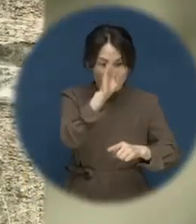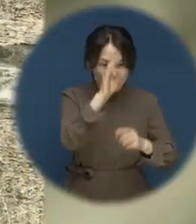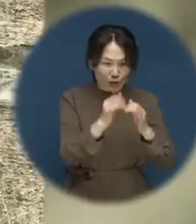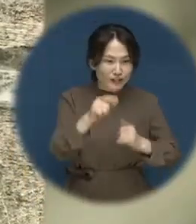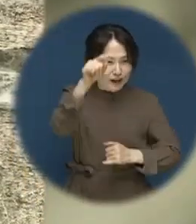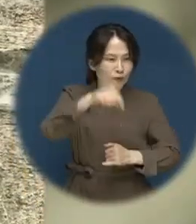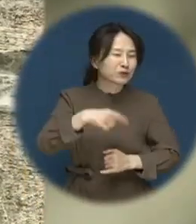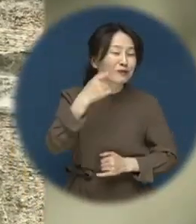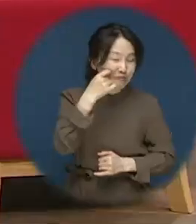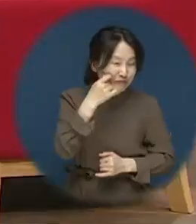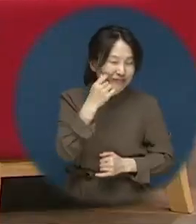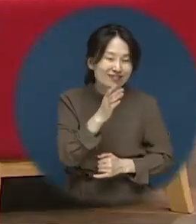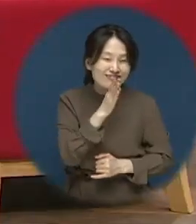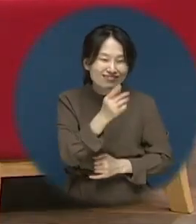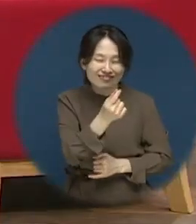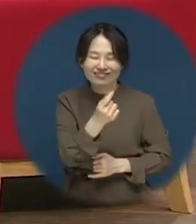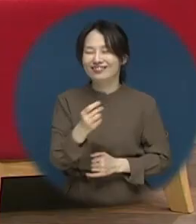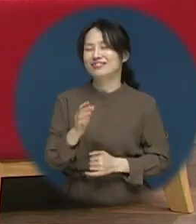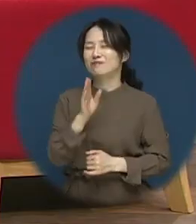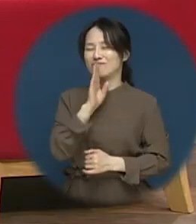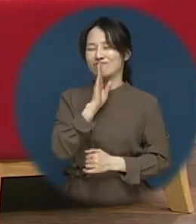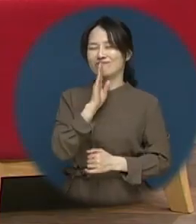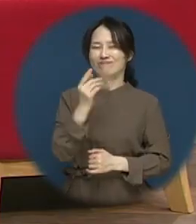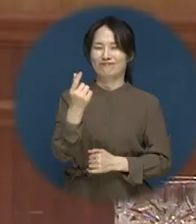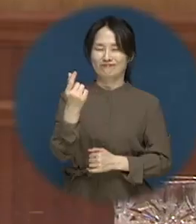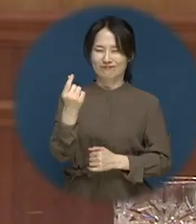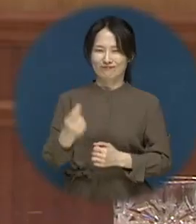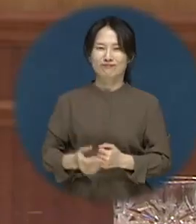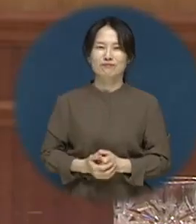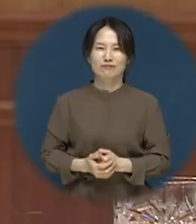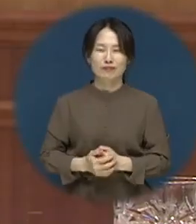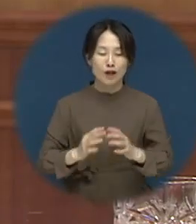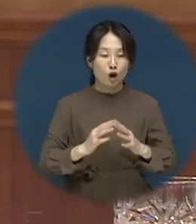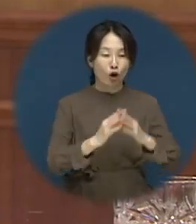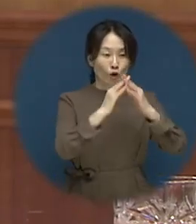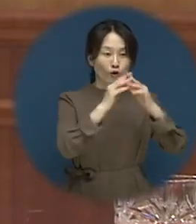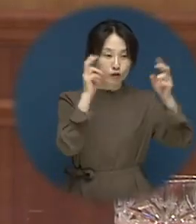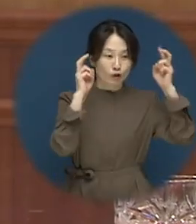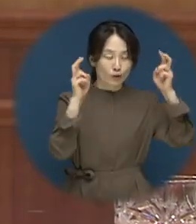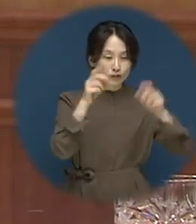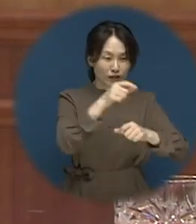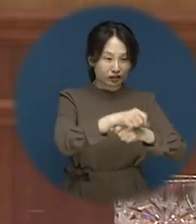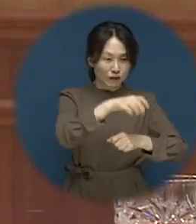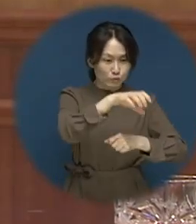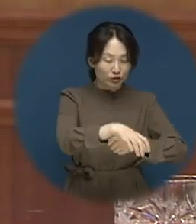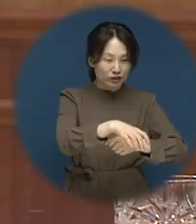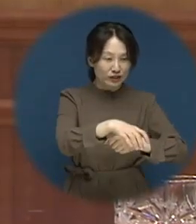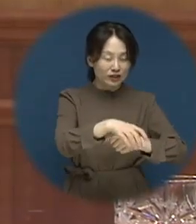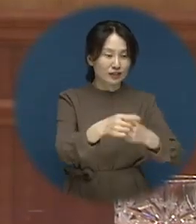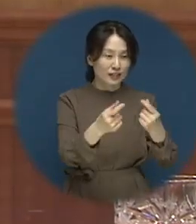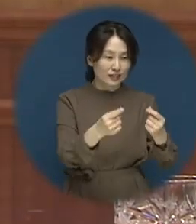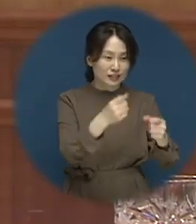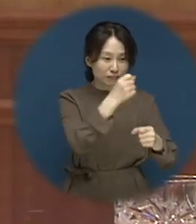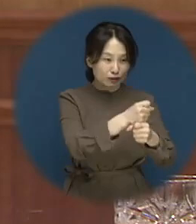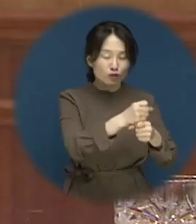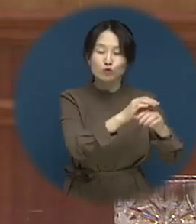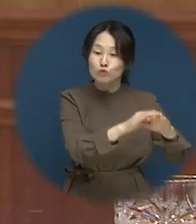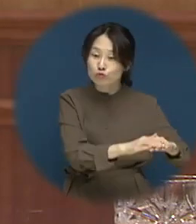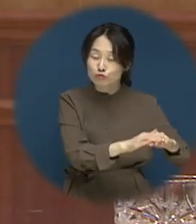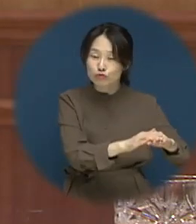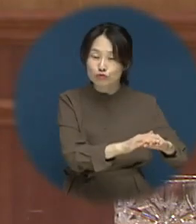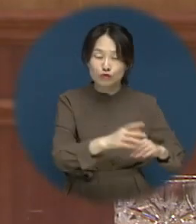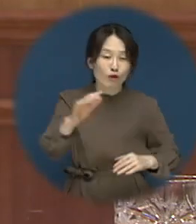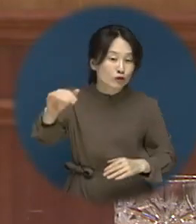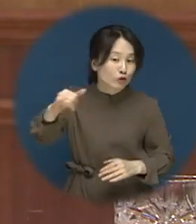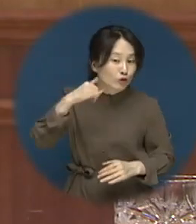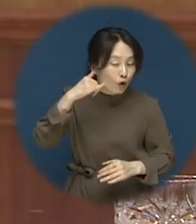그렇죠. 예. 그러니까 건설에서 사무실 같이 하나 해놓고, 예. 전국에서 요청이 오면,